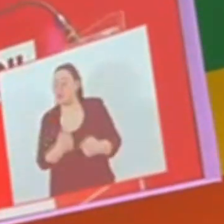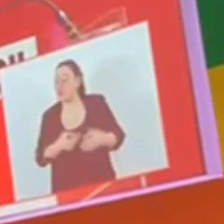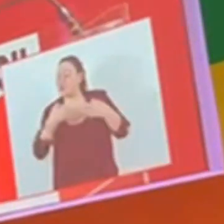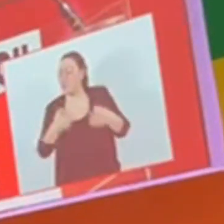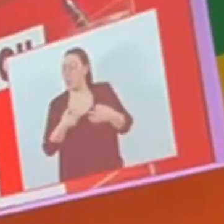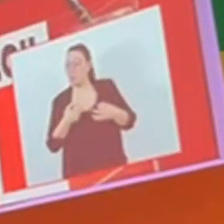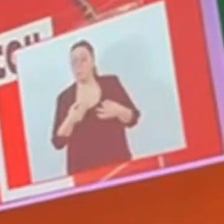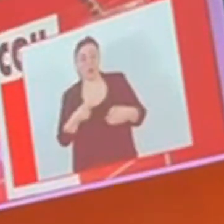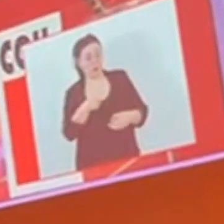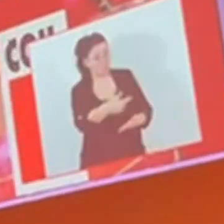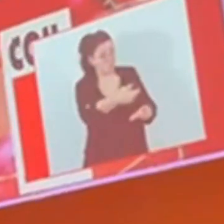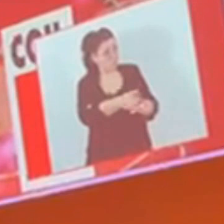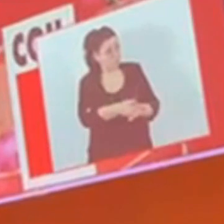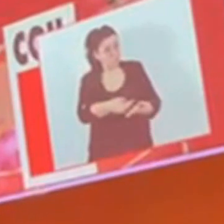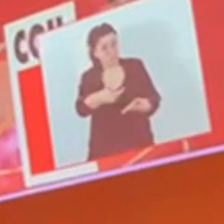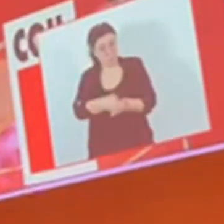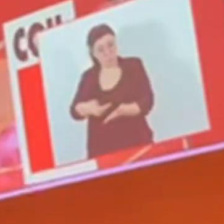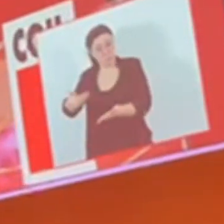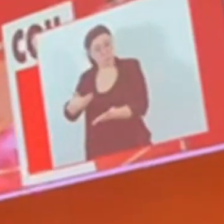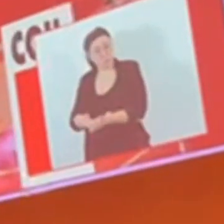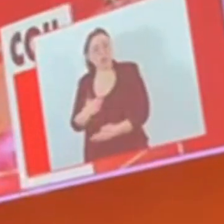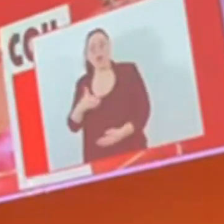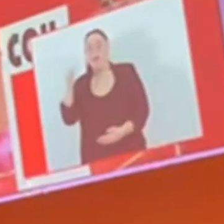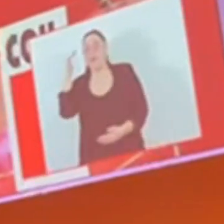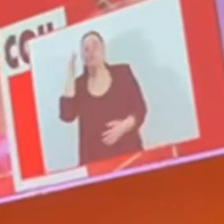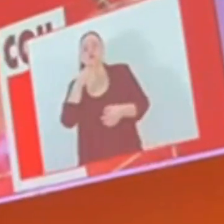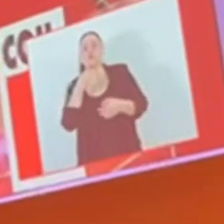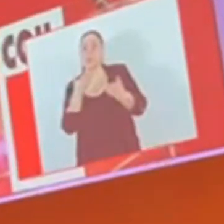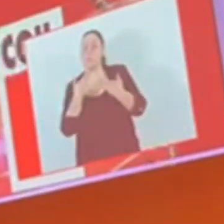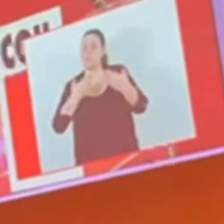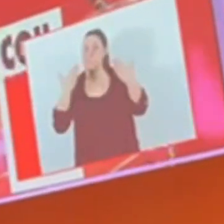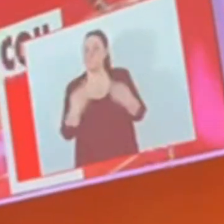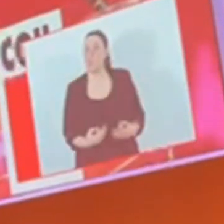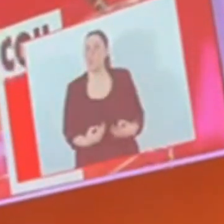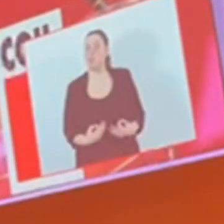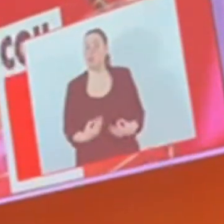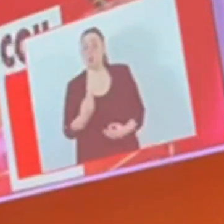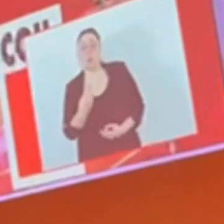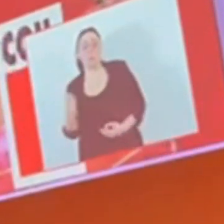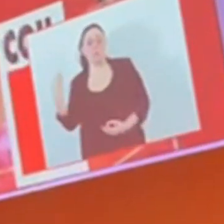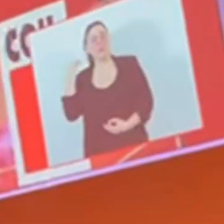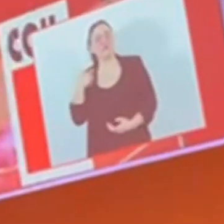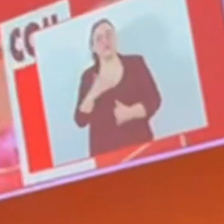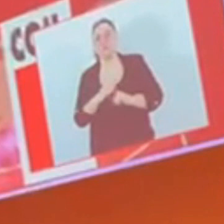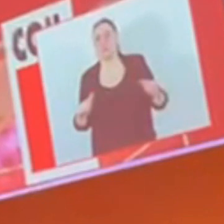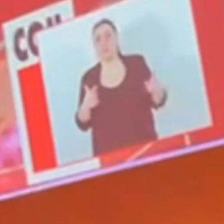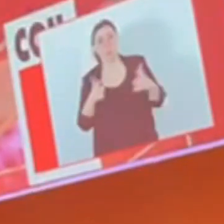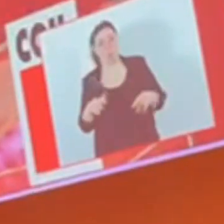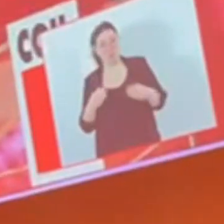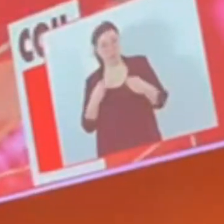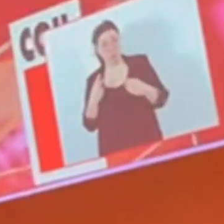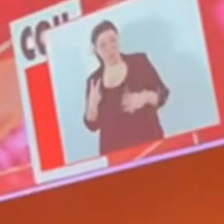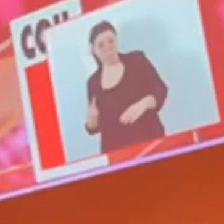ascolto serio e privo di pregiudizi, perché questo è l'impegno che mi sono presa nei